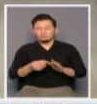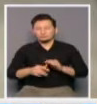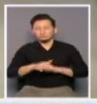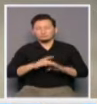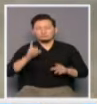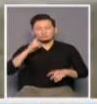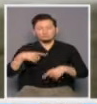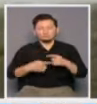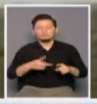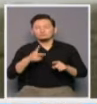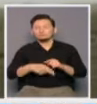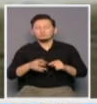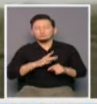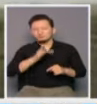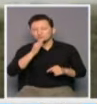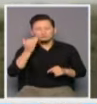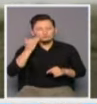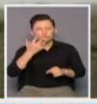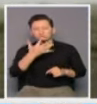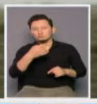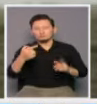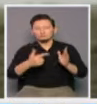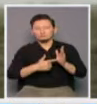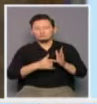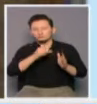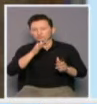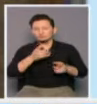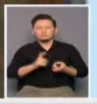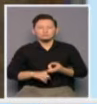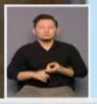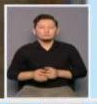предки проводили обряд мальчику в возрасте 5-7 лет.